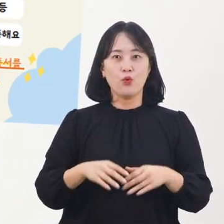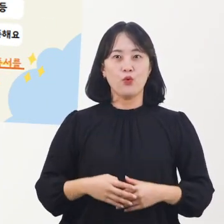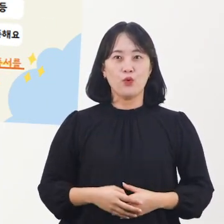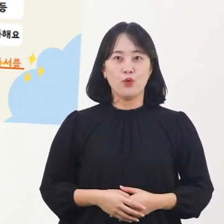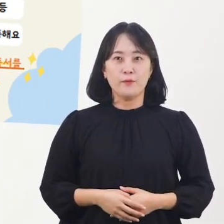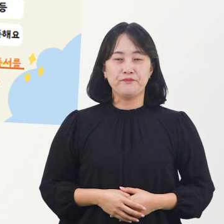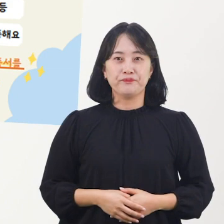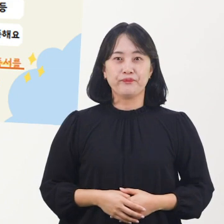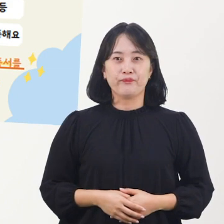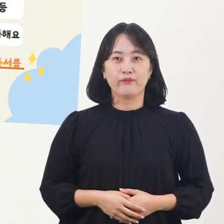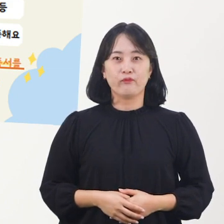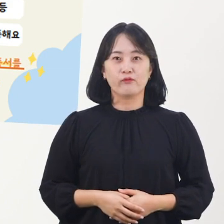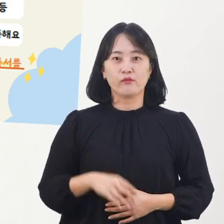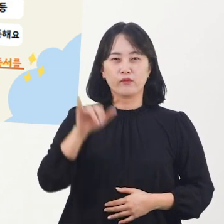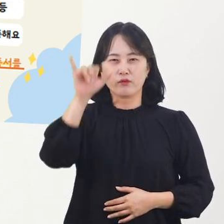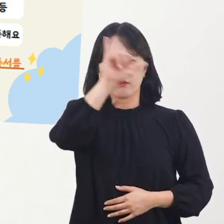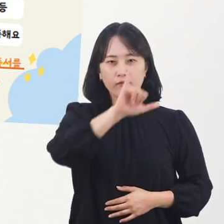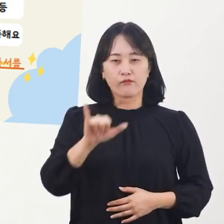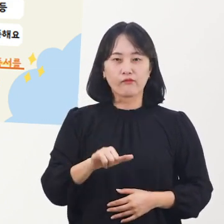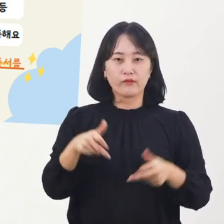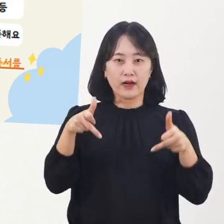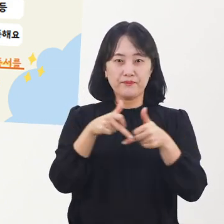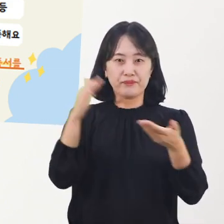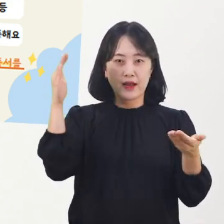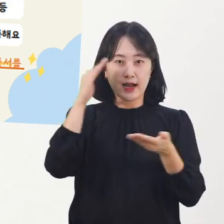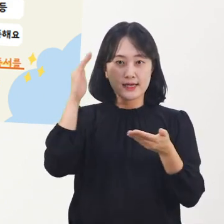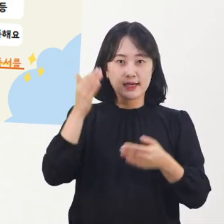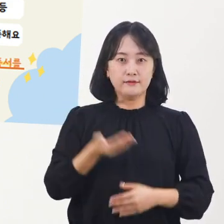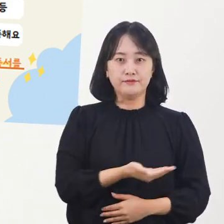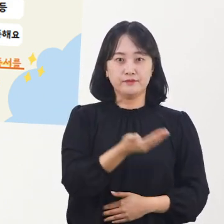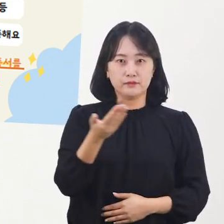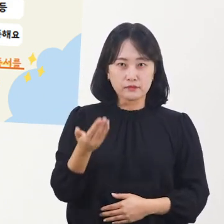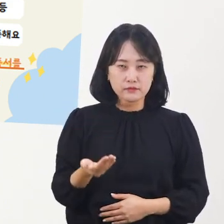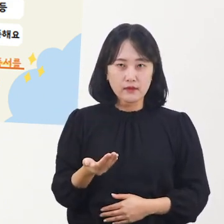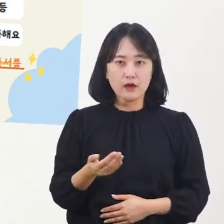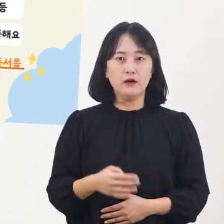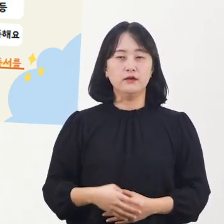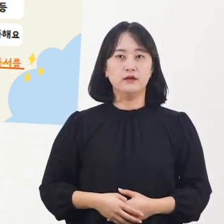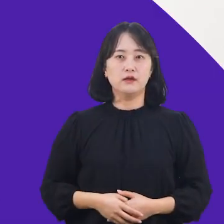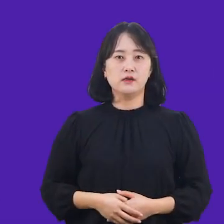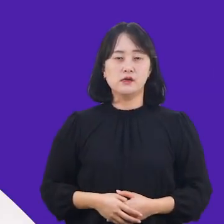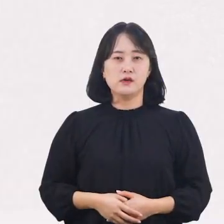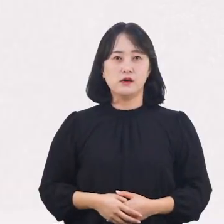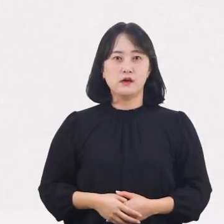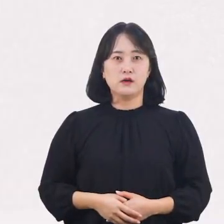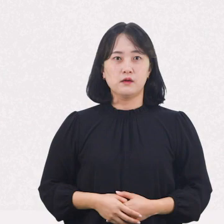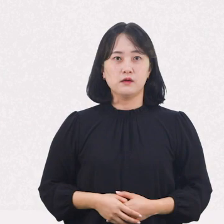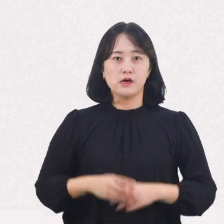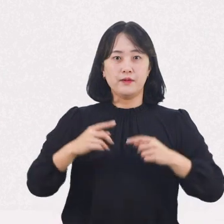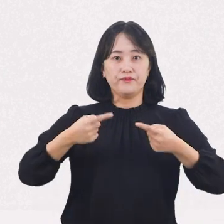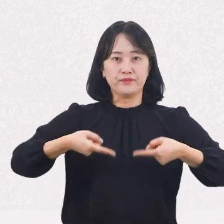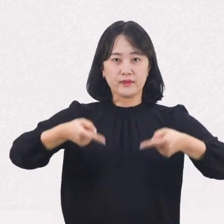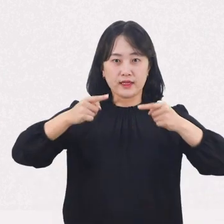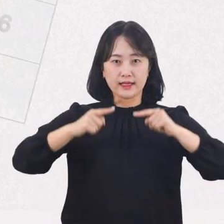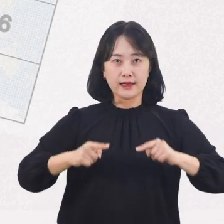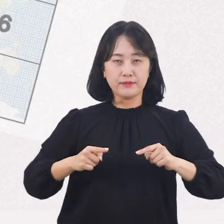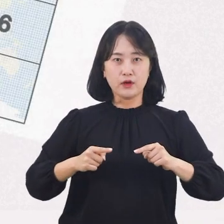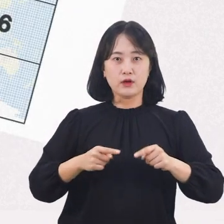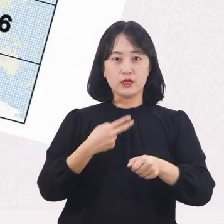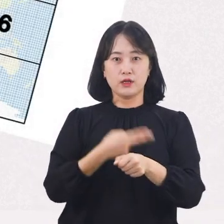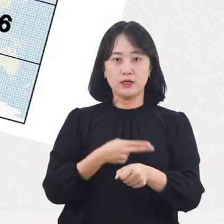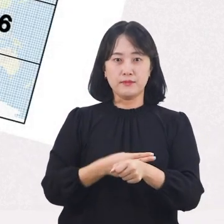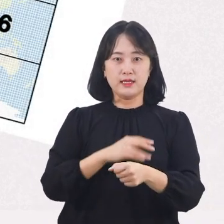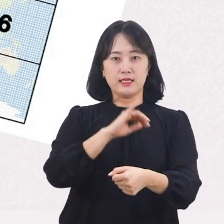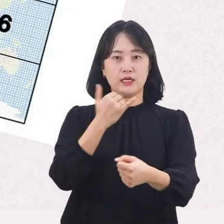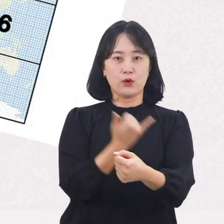다양성의 날을 맞아 전국 장애학생 대상으로 세계시민교육주간을 운영하였는데요. 참여하는 선생님에게는